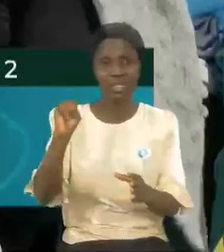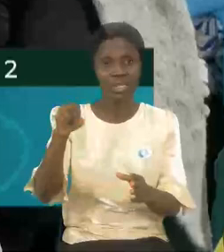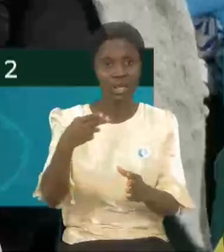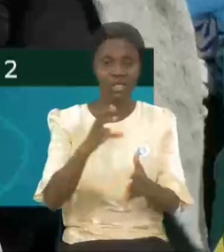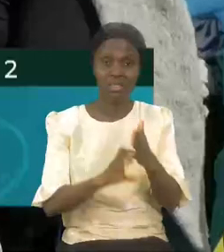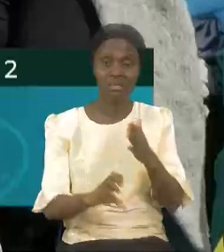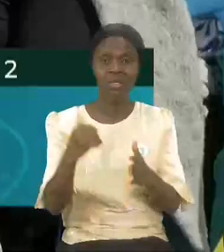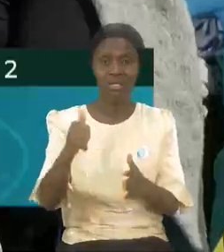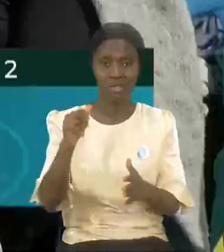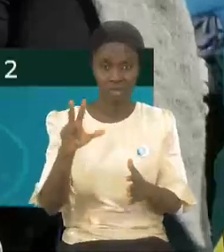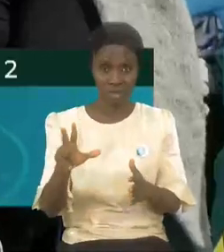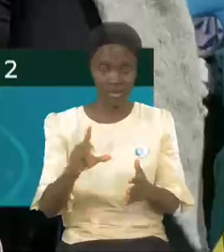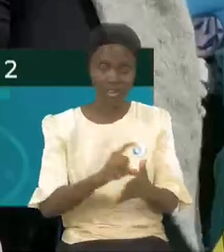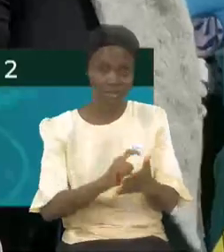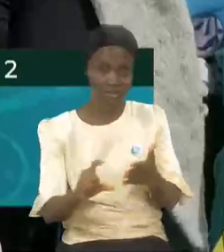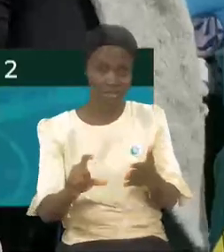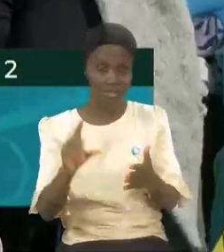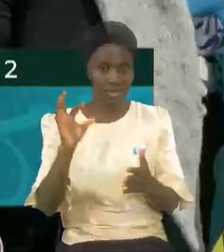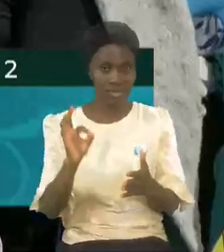13, verset 9.